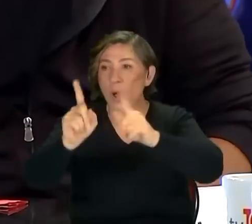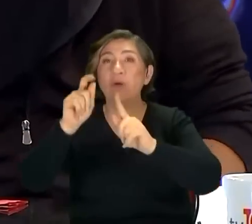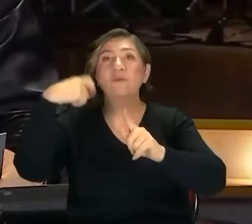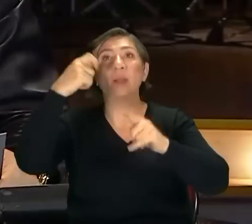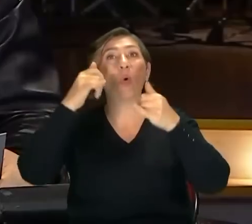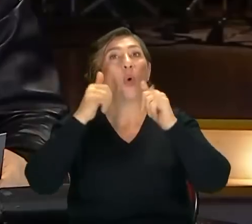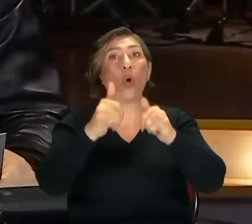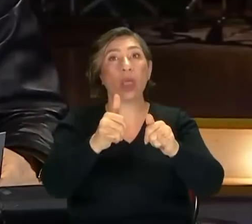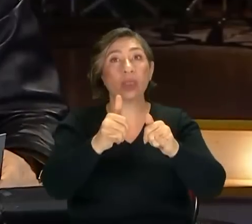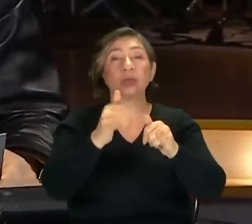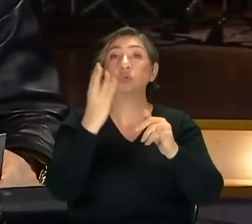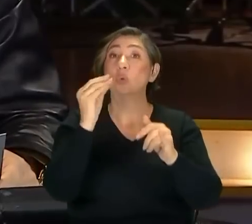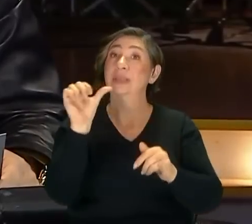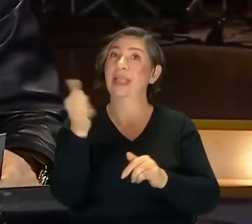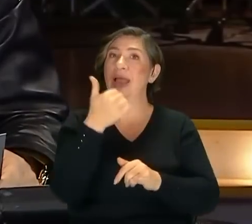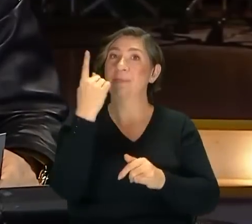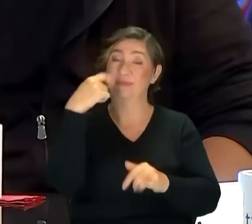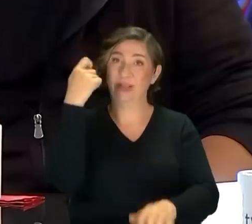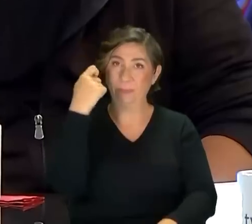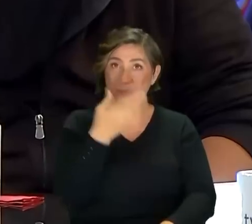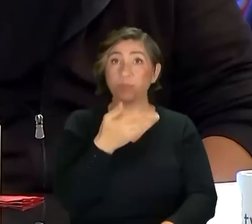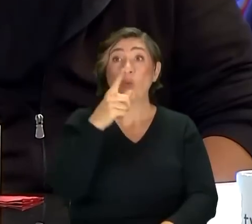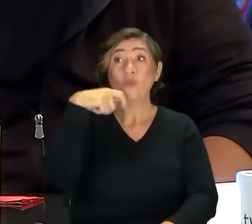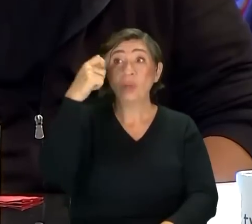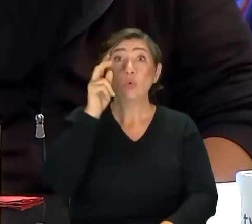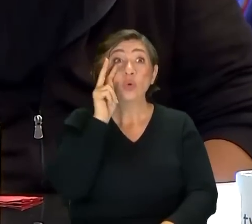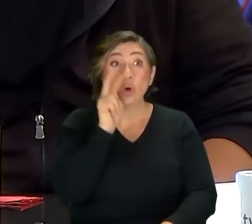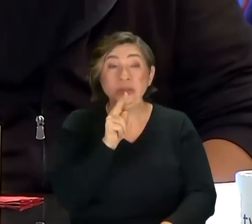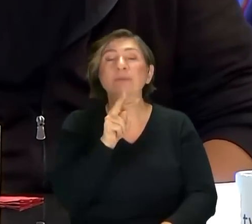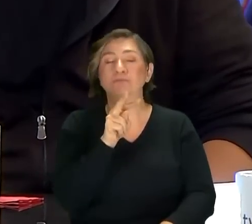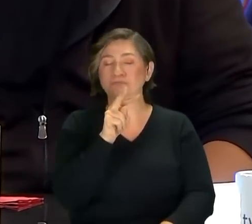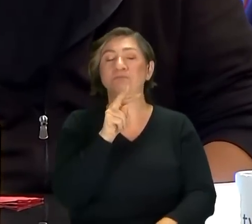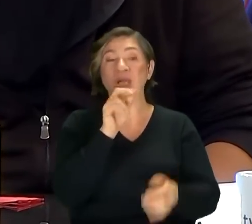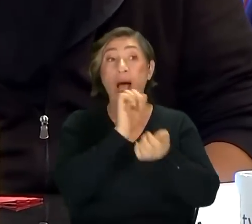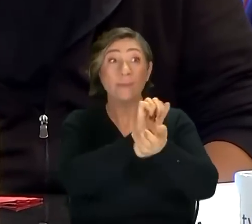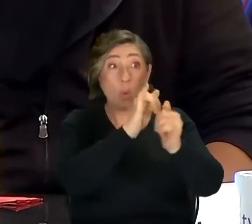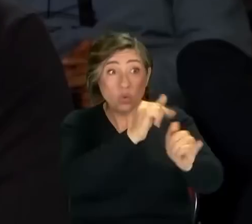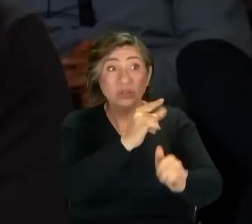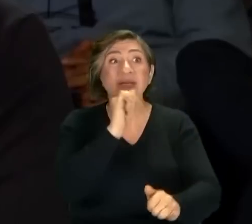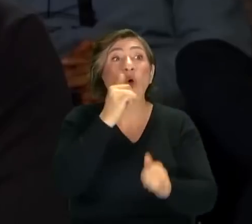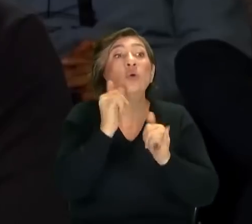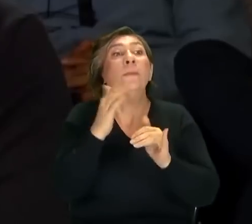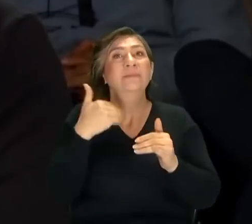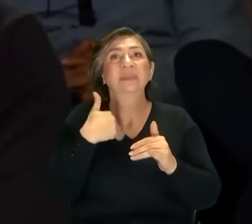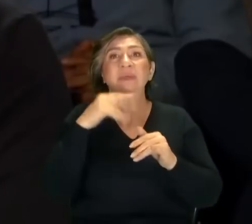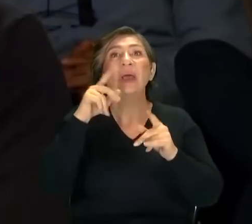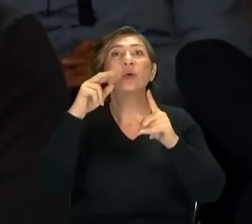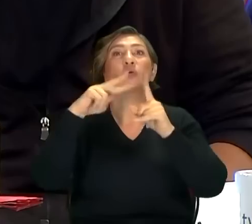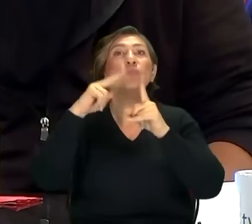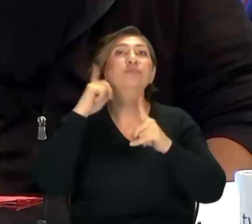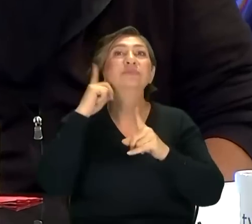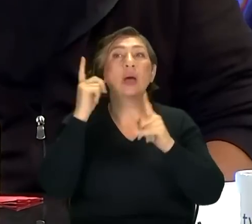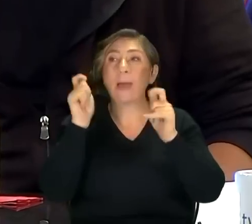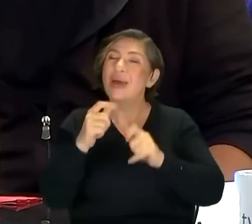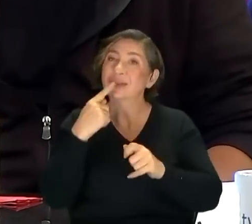filmde oynatmıştı. Filmin içinde çok da değerli bir filmdir o. O filmde onu görünce ben dedim ki mahkumları oynatabiliyorsa hiç oyunculuk yapmayan adam bizim gibi YouTuber'ları da oynatabilir